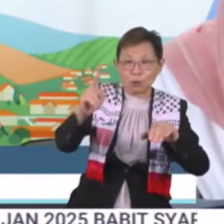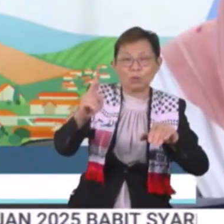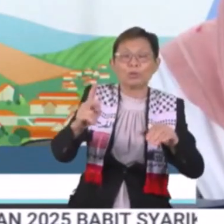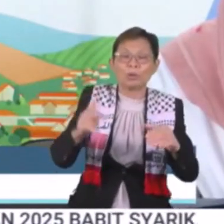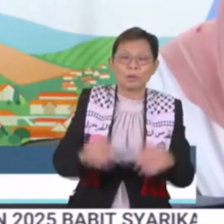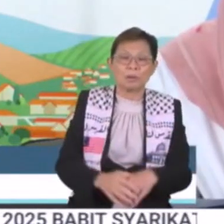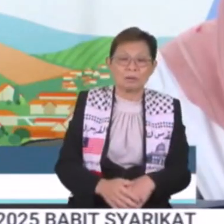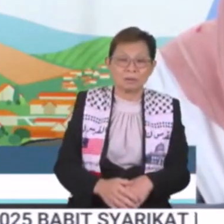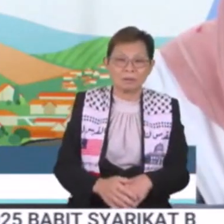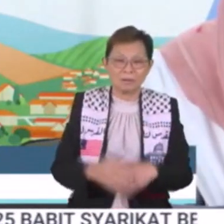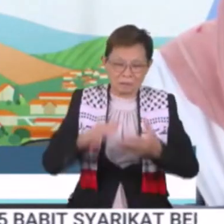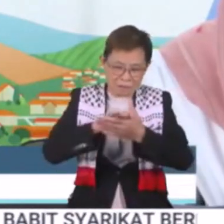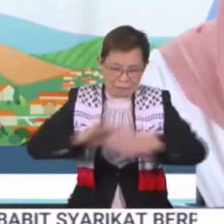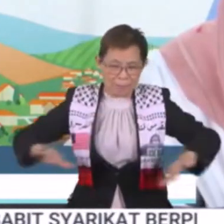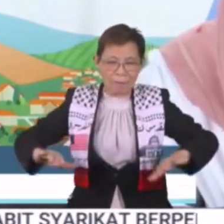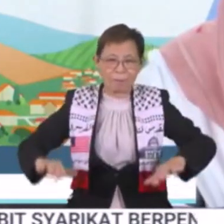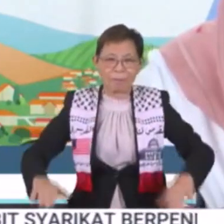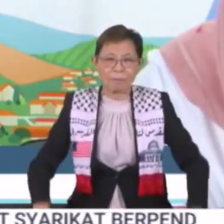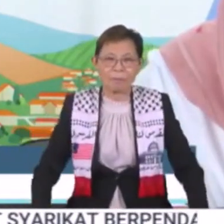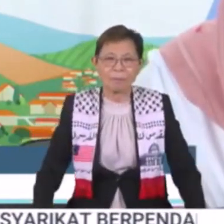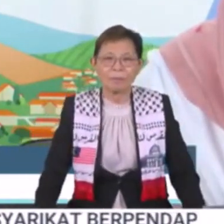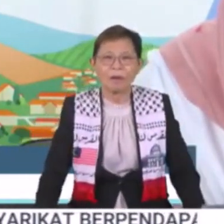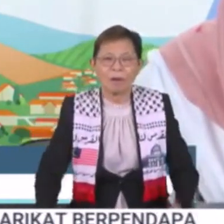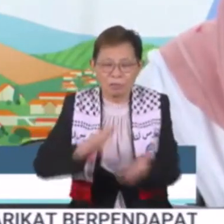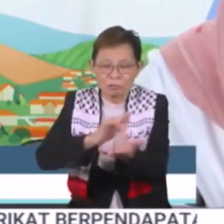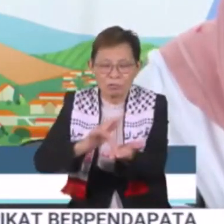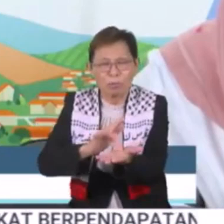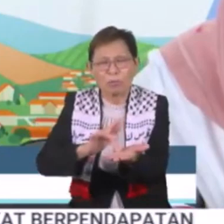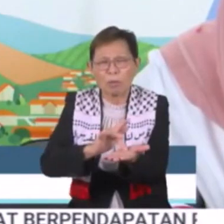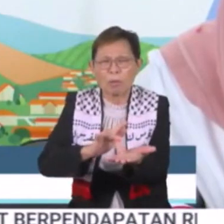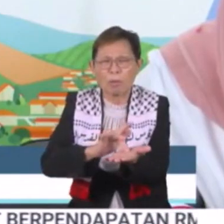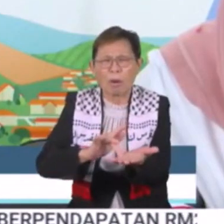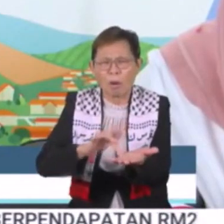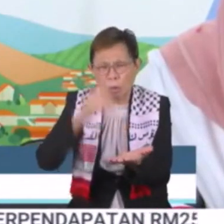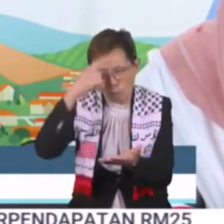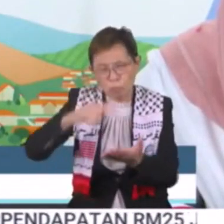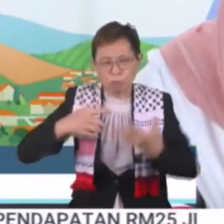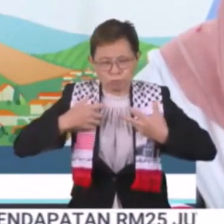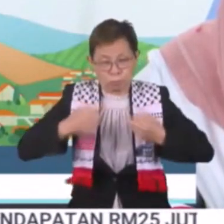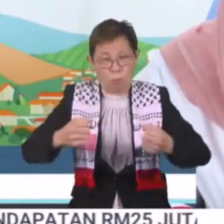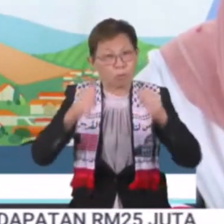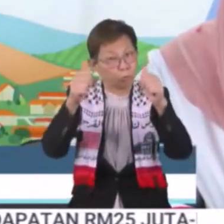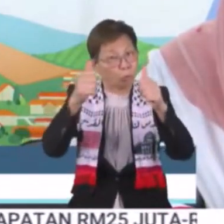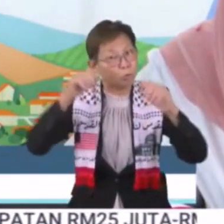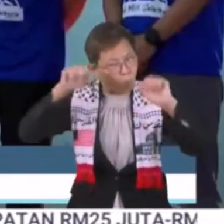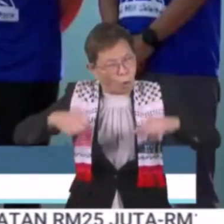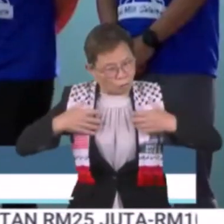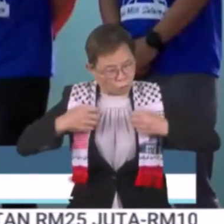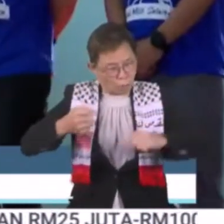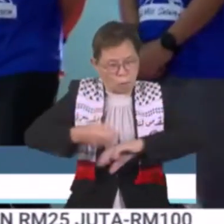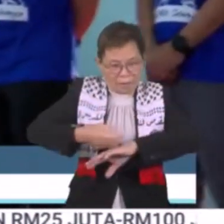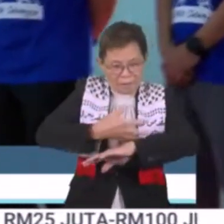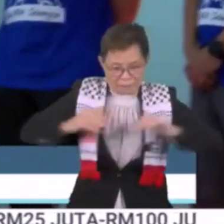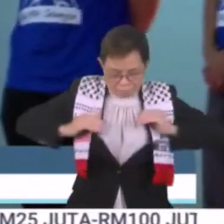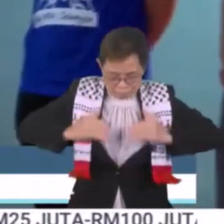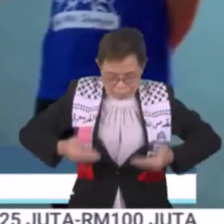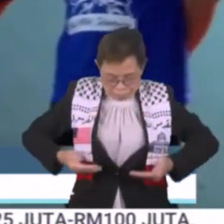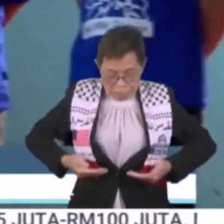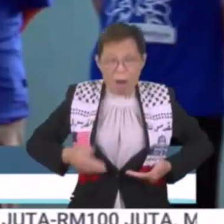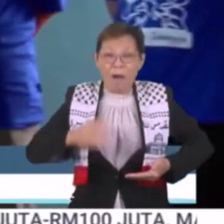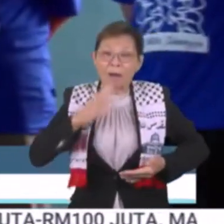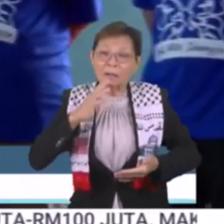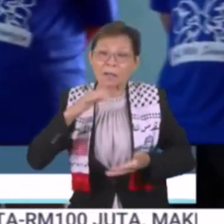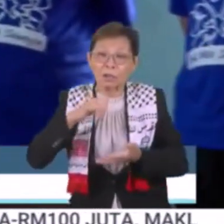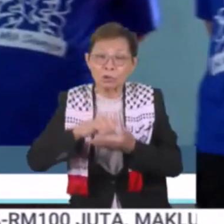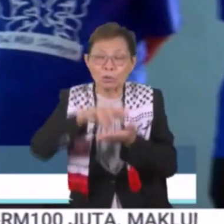then prognosis ataupun rawatannya adalah sangat baik untuk dapat disembuhkan. Kanser itu, ya. Baik. Beliau